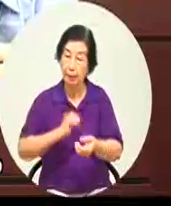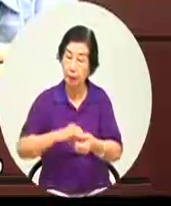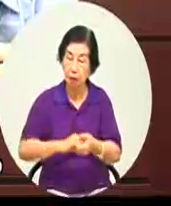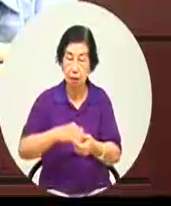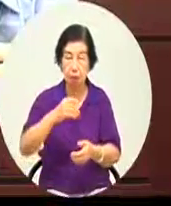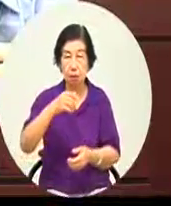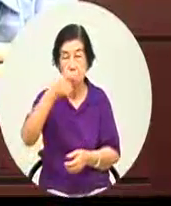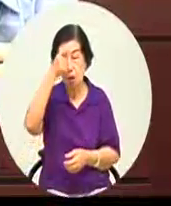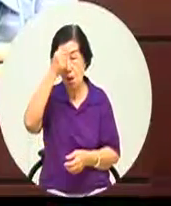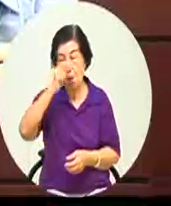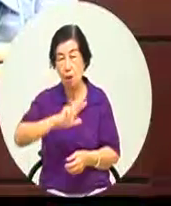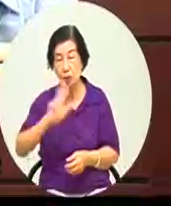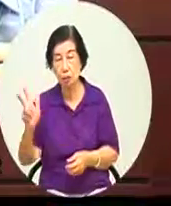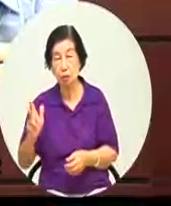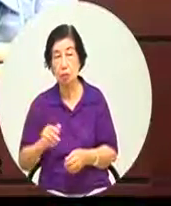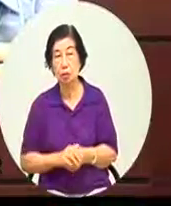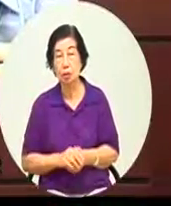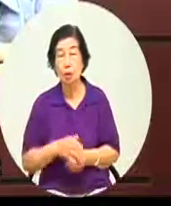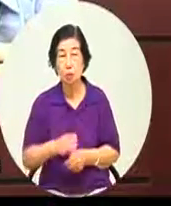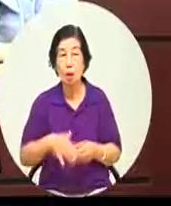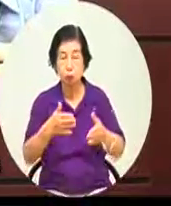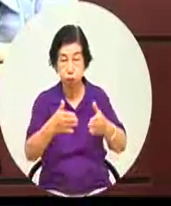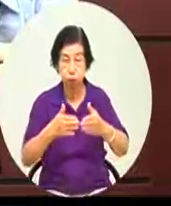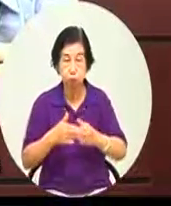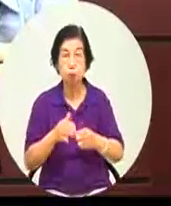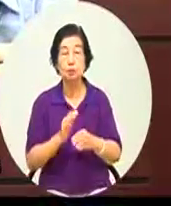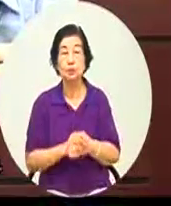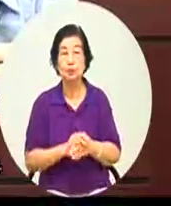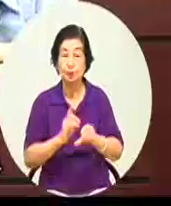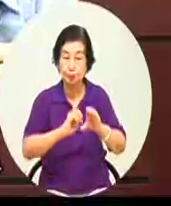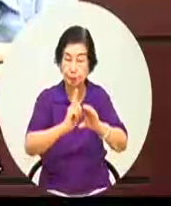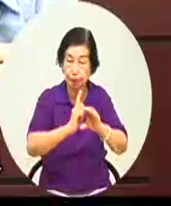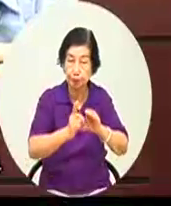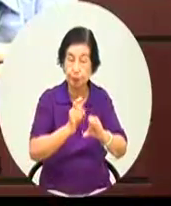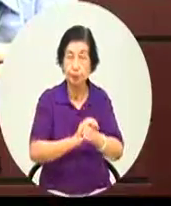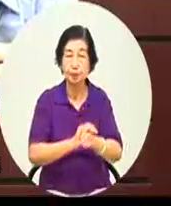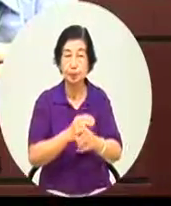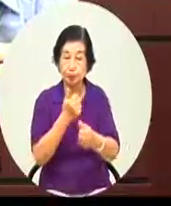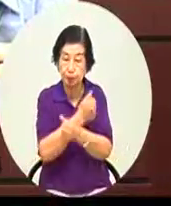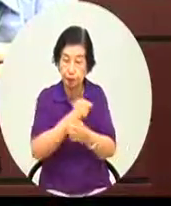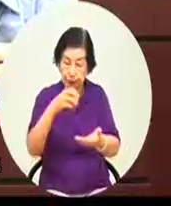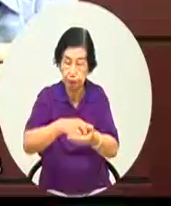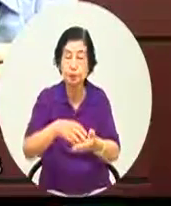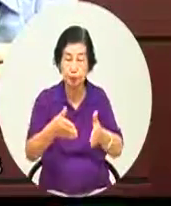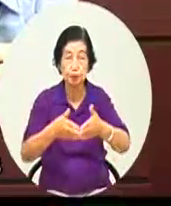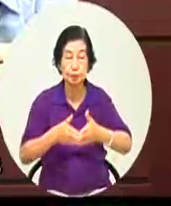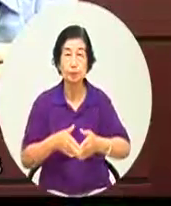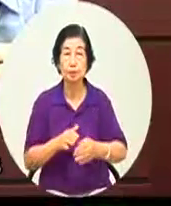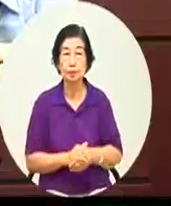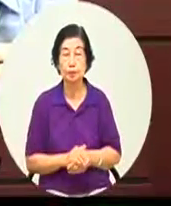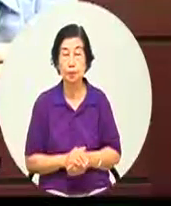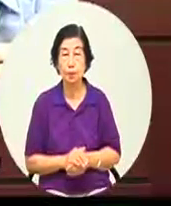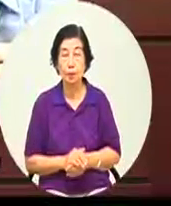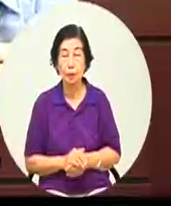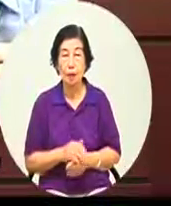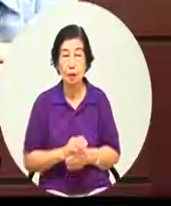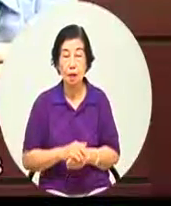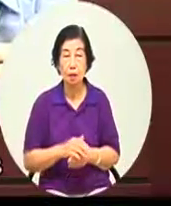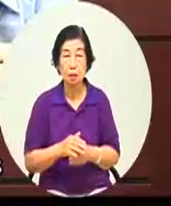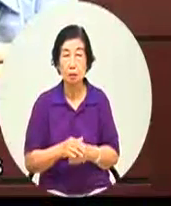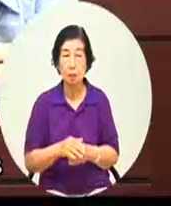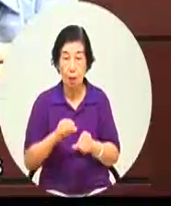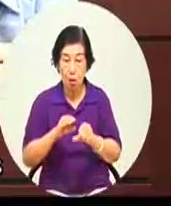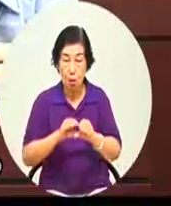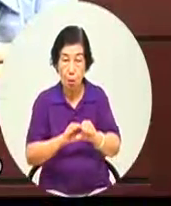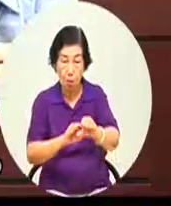是它还是需要有计程车的执照。所以它基本上它是车队，基本上它要符合目